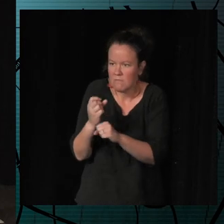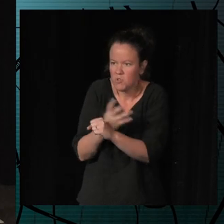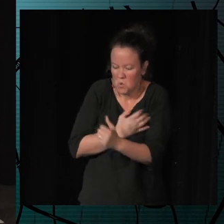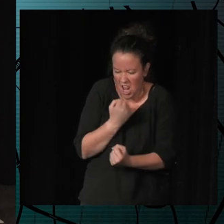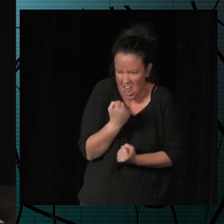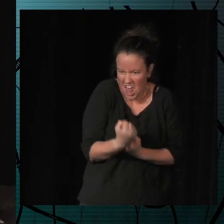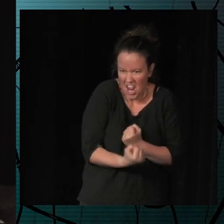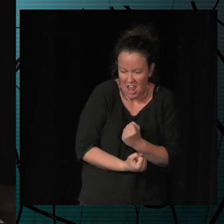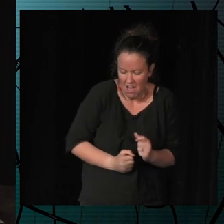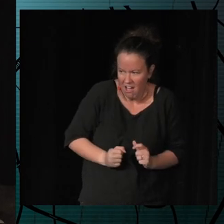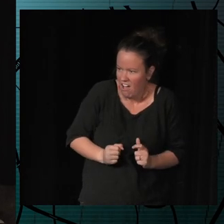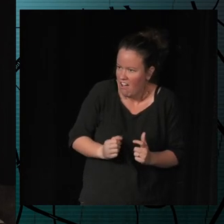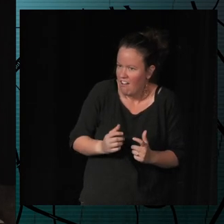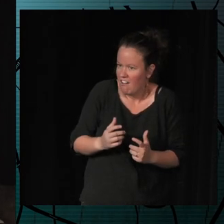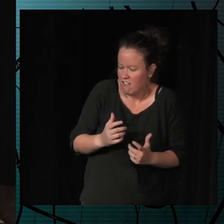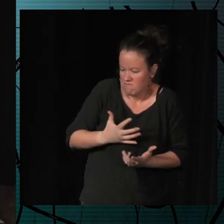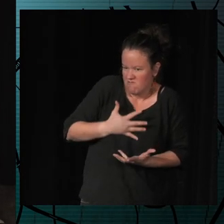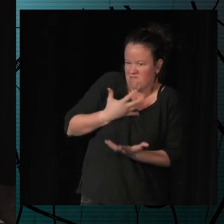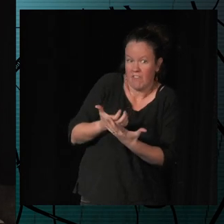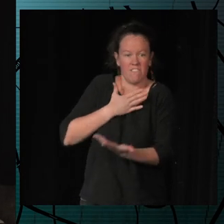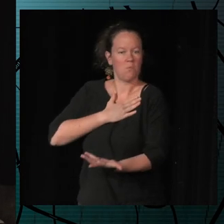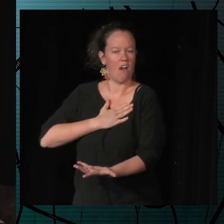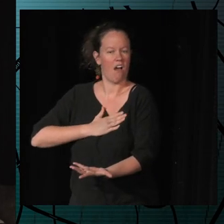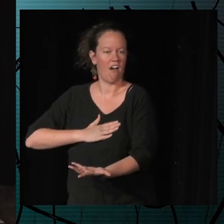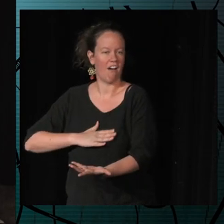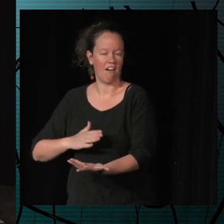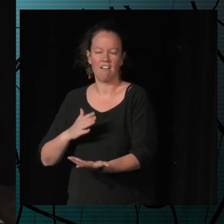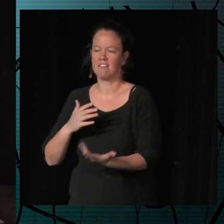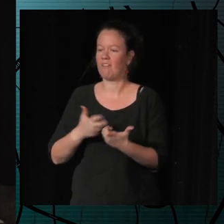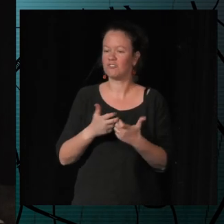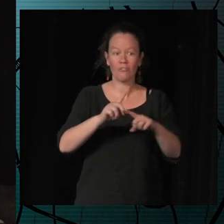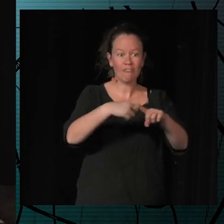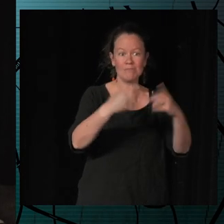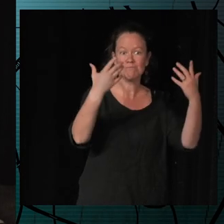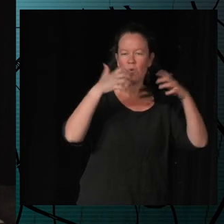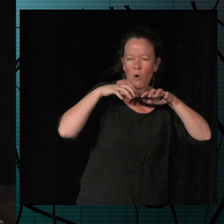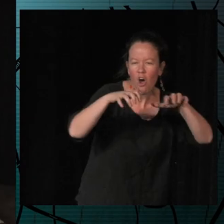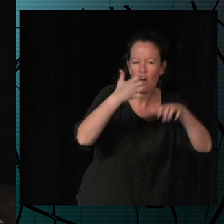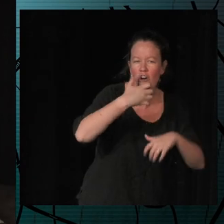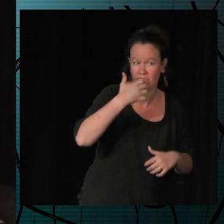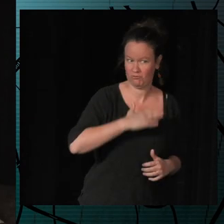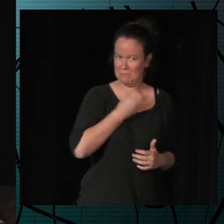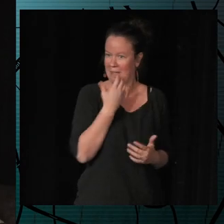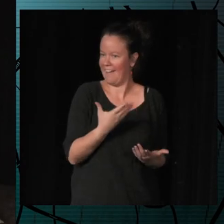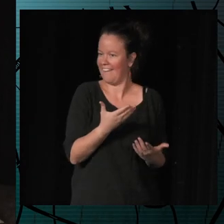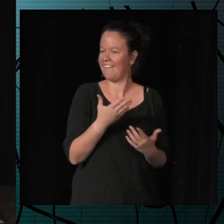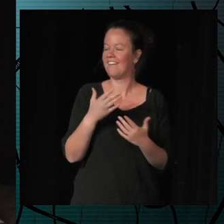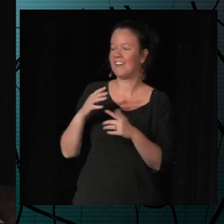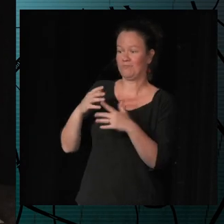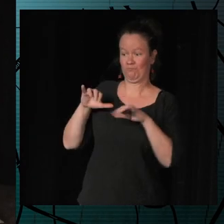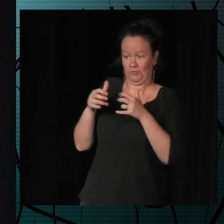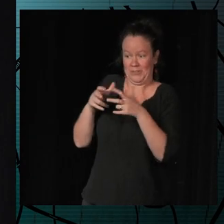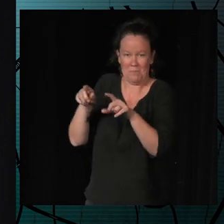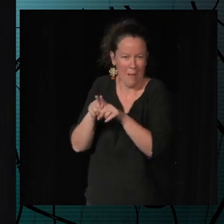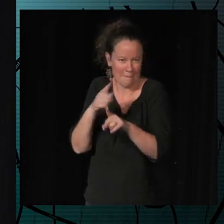je voilà je j'aime bien le le cinéma d'horreur donc je suis plutôt bon client pour pour pour des jeux qui ont des des qui intègrent comme ça des composants